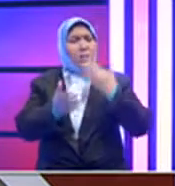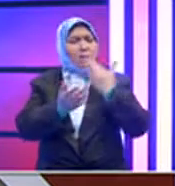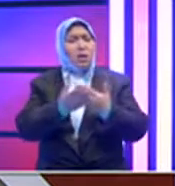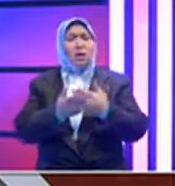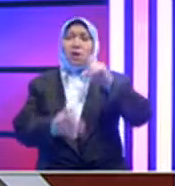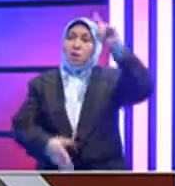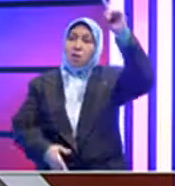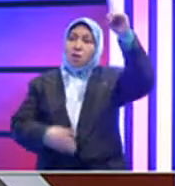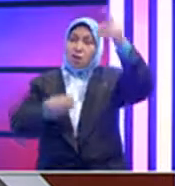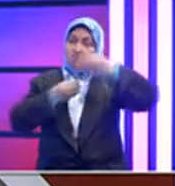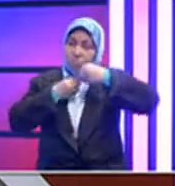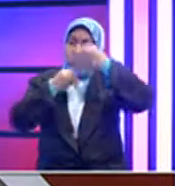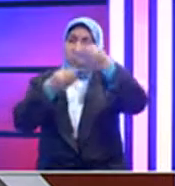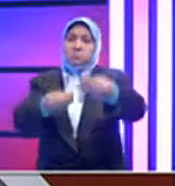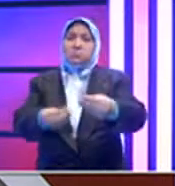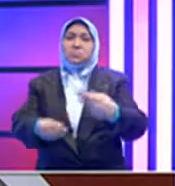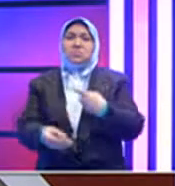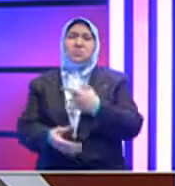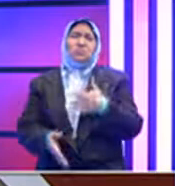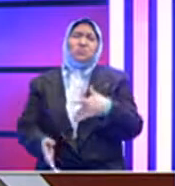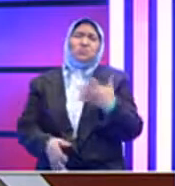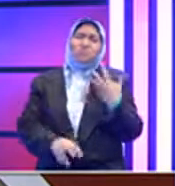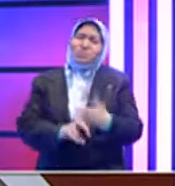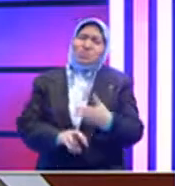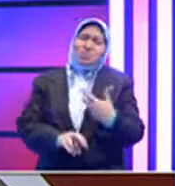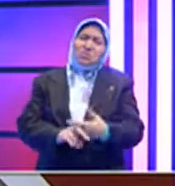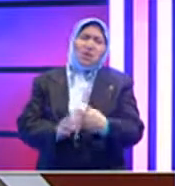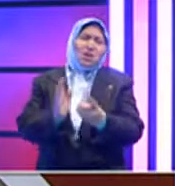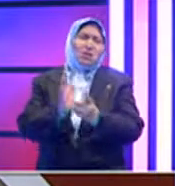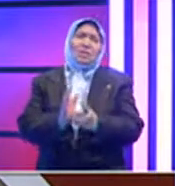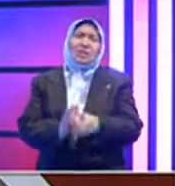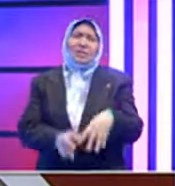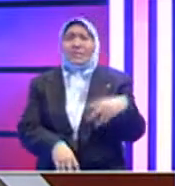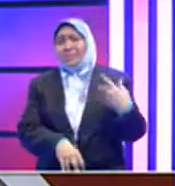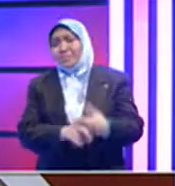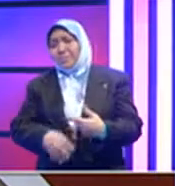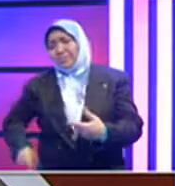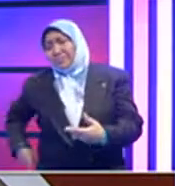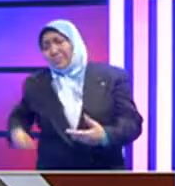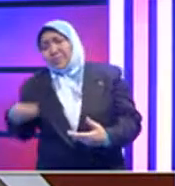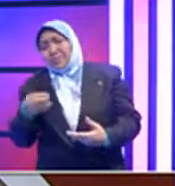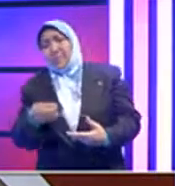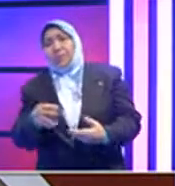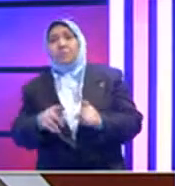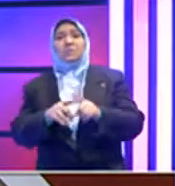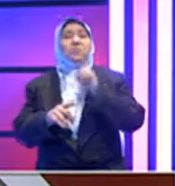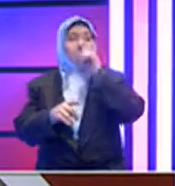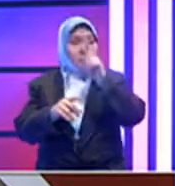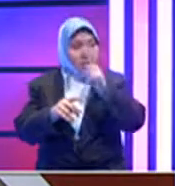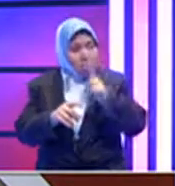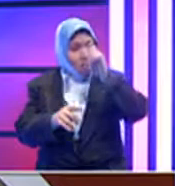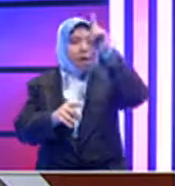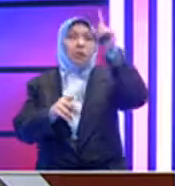Allah akan membalas dengan kalau kita supaya Khan kita takdir mulai tugas payahnya tua sering lu punya Allah akan gandengkan